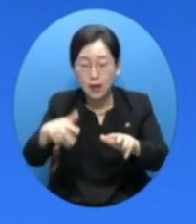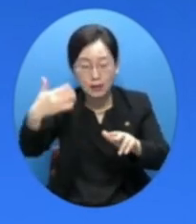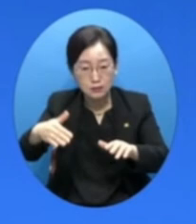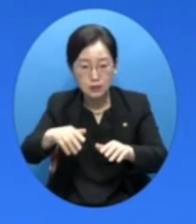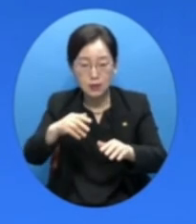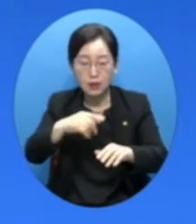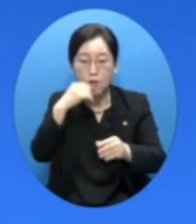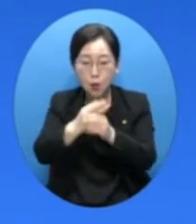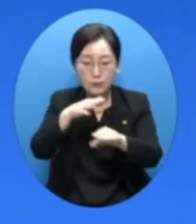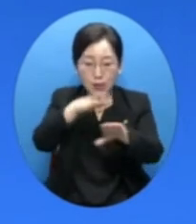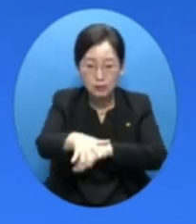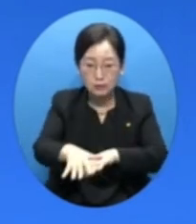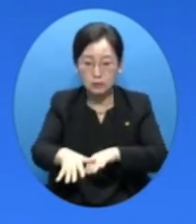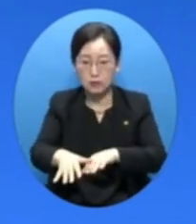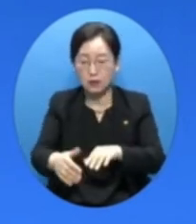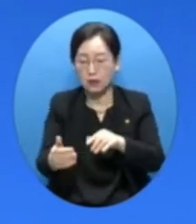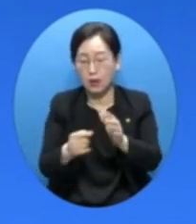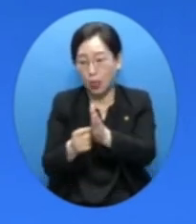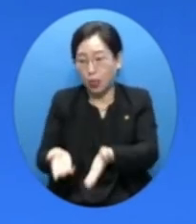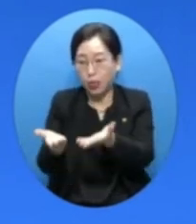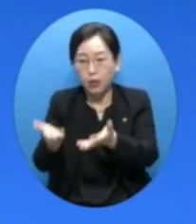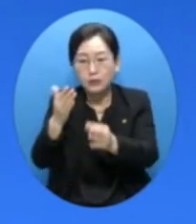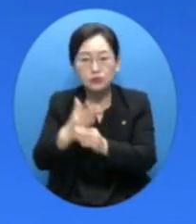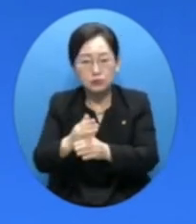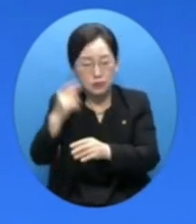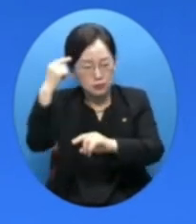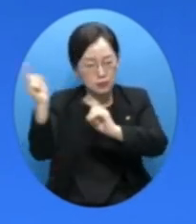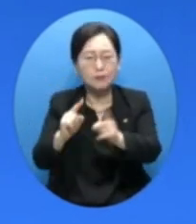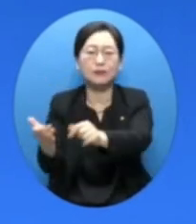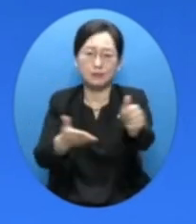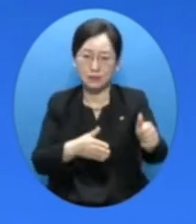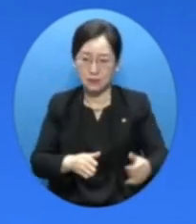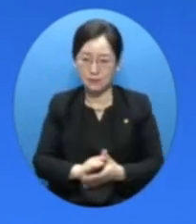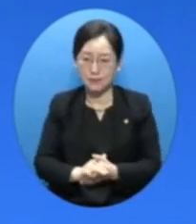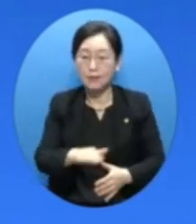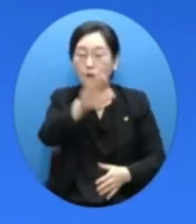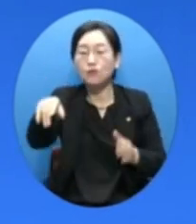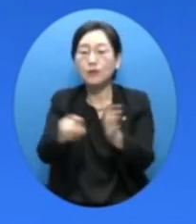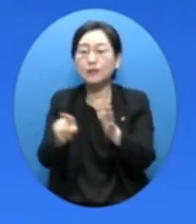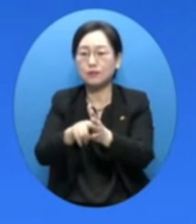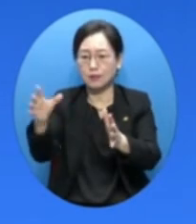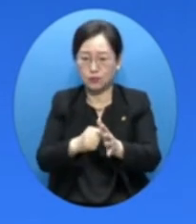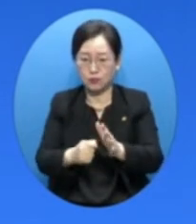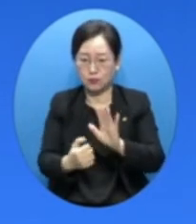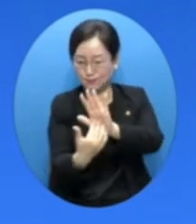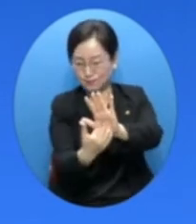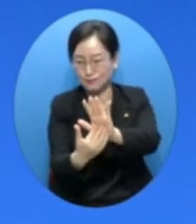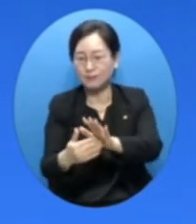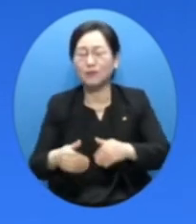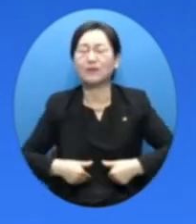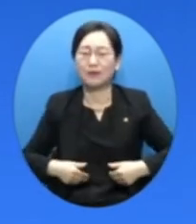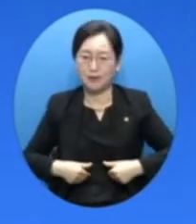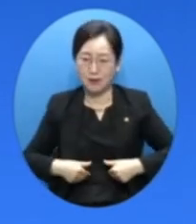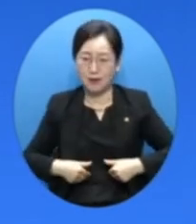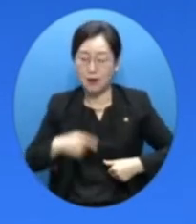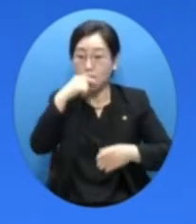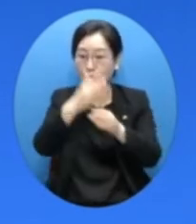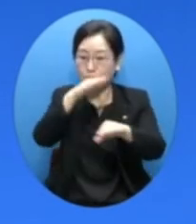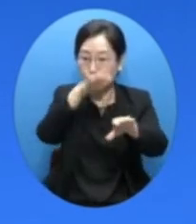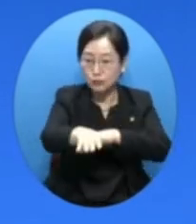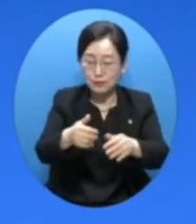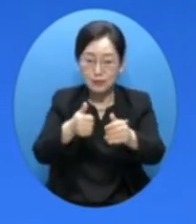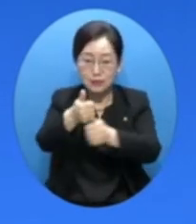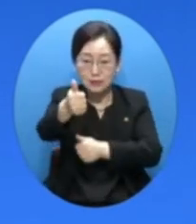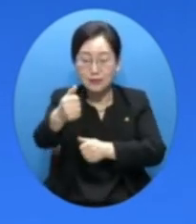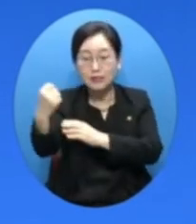날뛰고 있고 주사파들이 날뛰고 있기 때문에 정신 차려야 되는 것입니다. 우리가 믿음으로 지켜내야 되는 것입니다. 공산주의를 이길 힘은